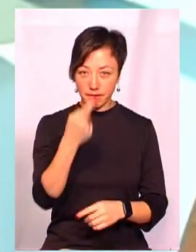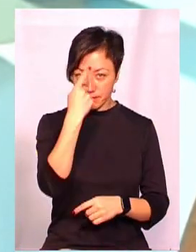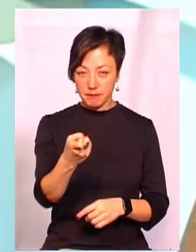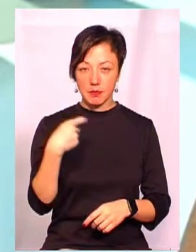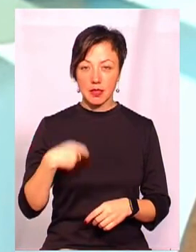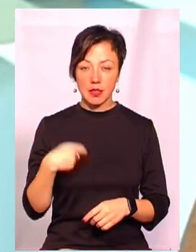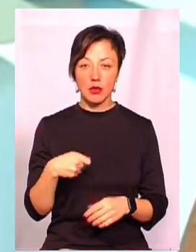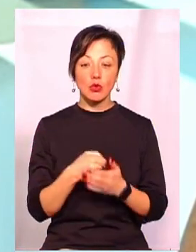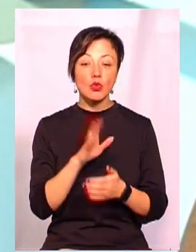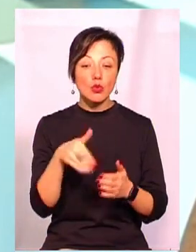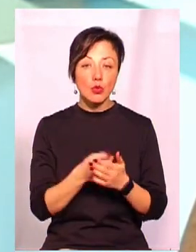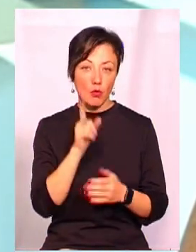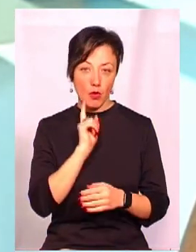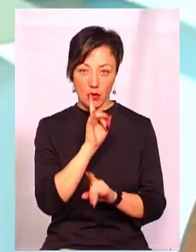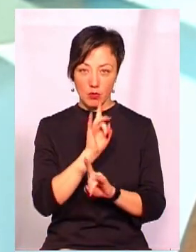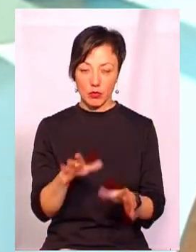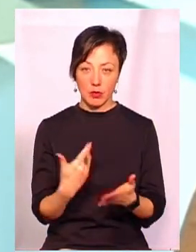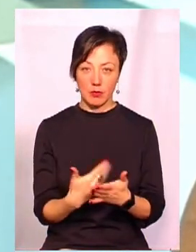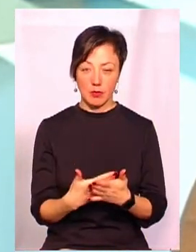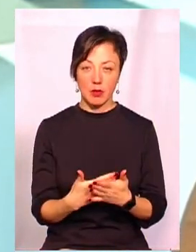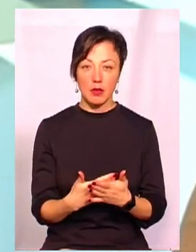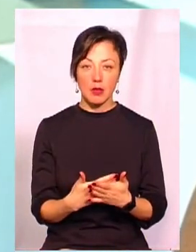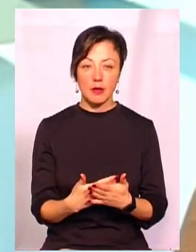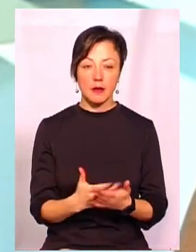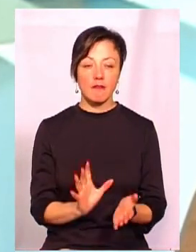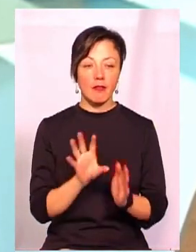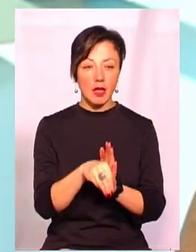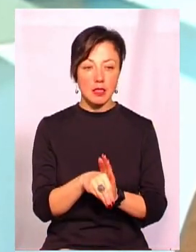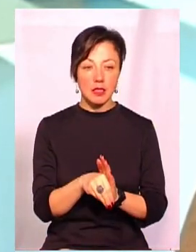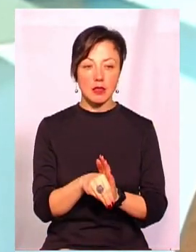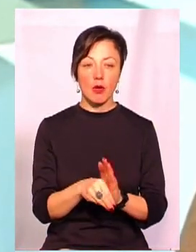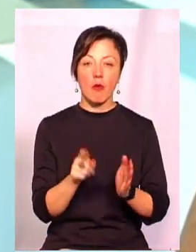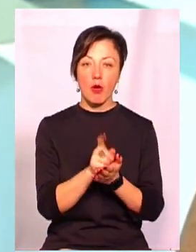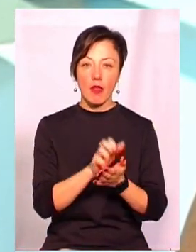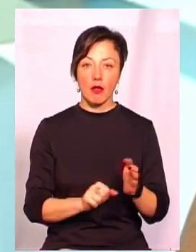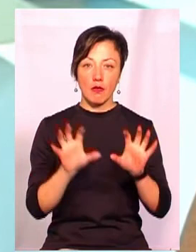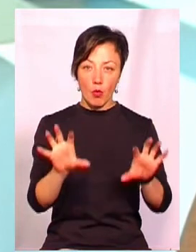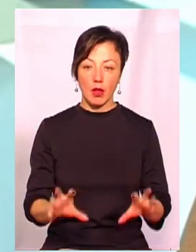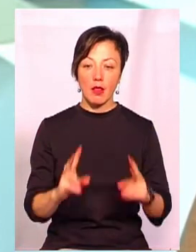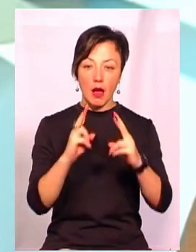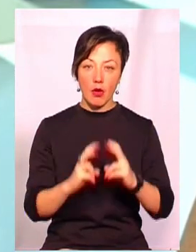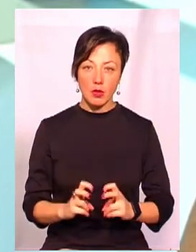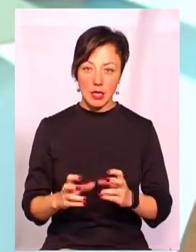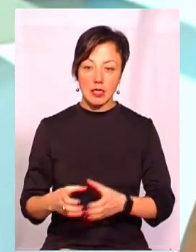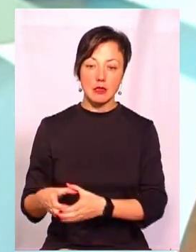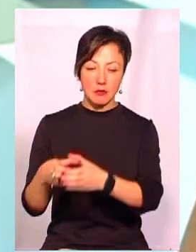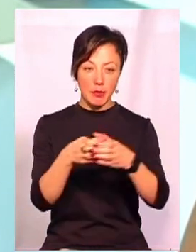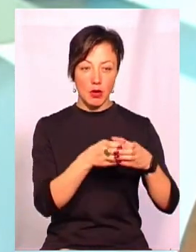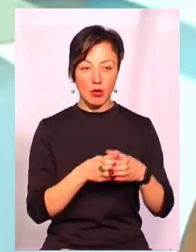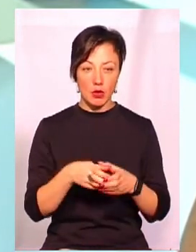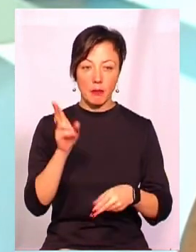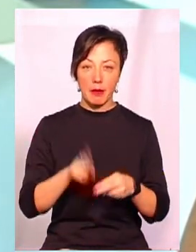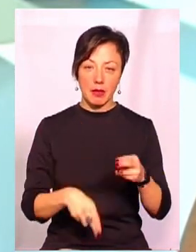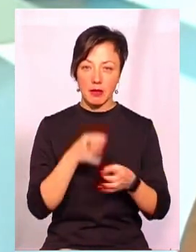президенту, що до того часу, поки не буде, скажімо, внесено податковий кодекс на розгляд спільноти,